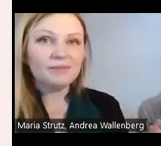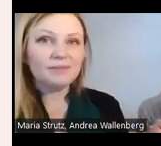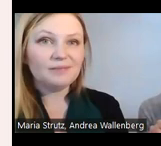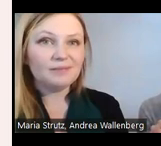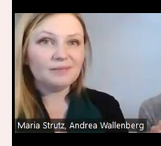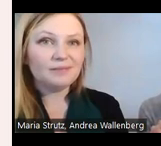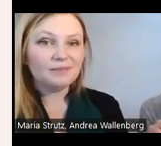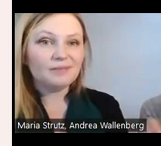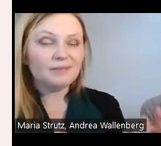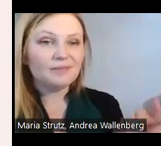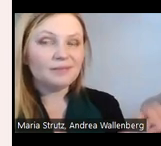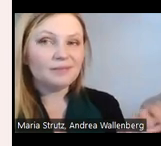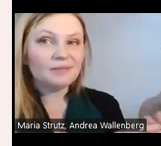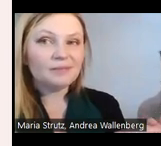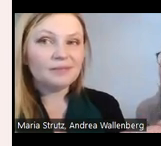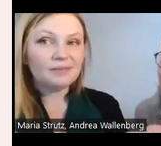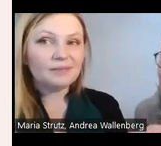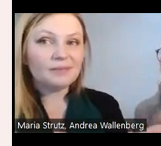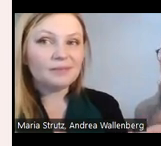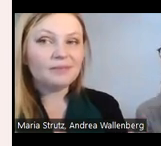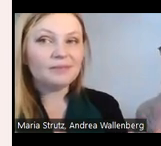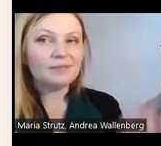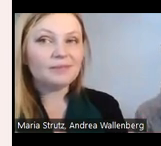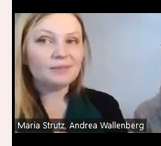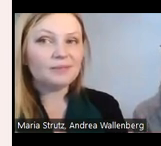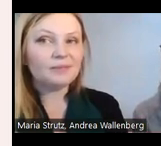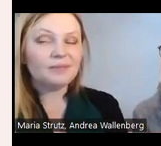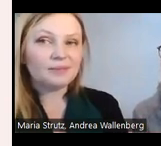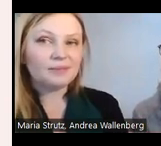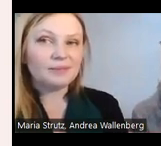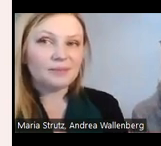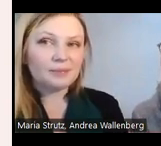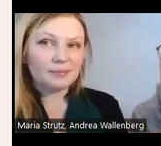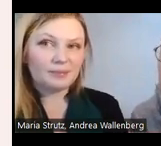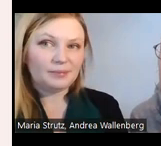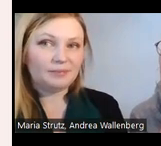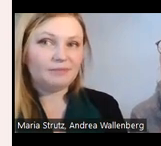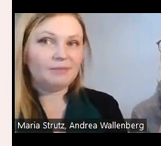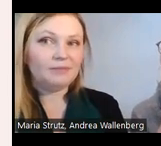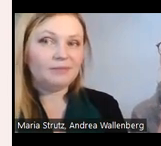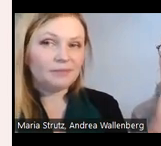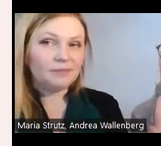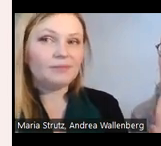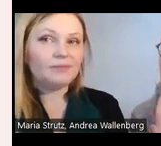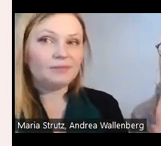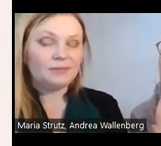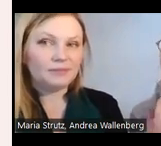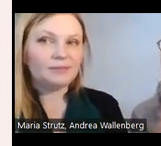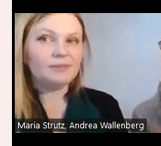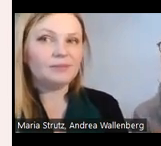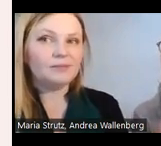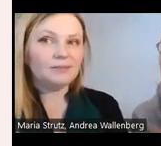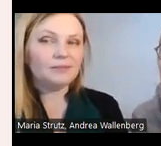först så kom den lilla katten in. Då säger man bara ordet katten en gång. Men det här barnet kanske behöver få uppleva det